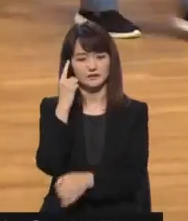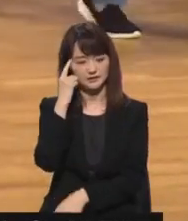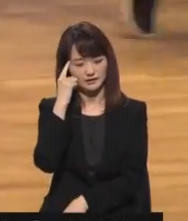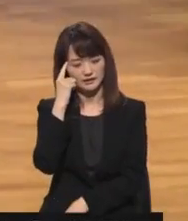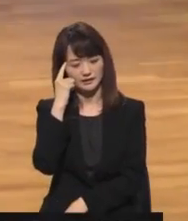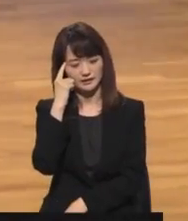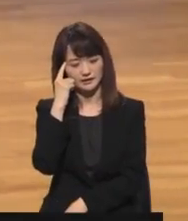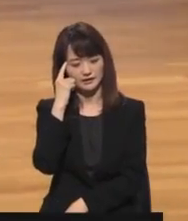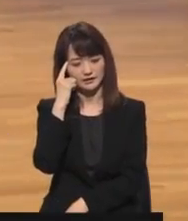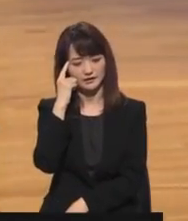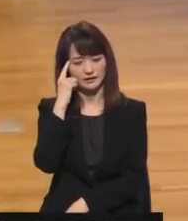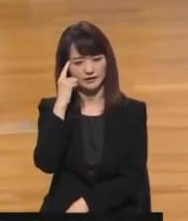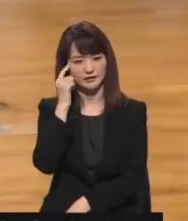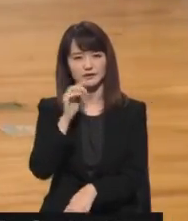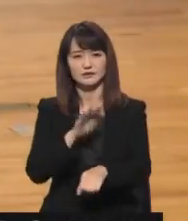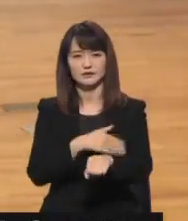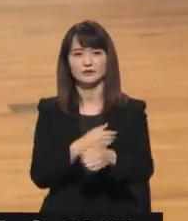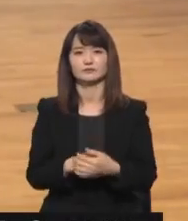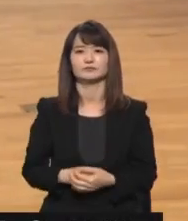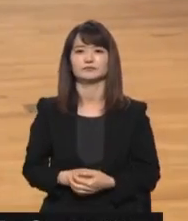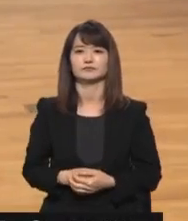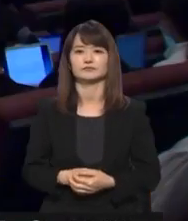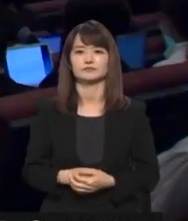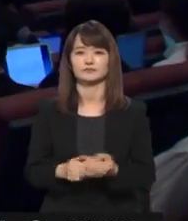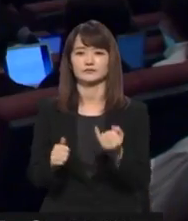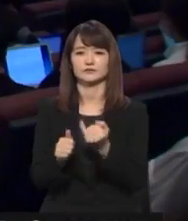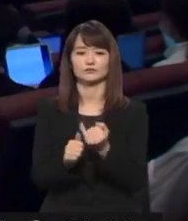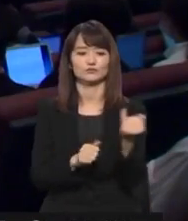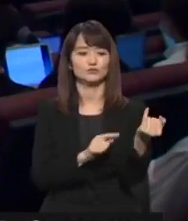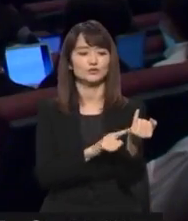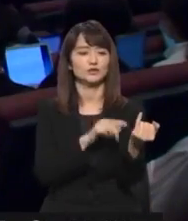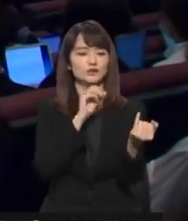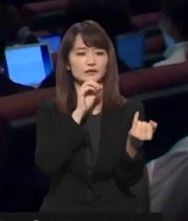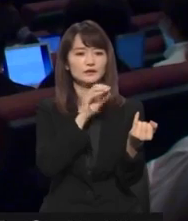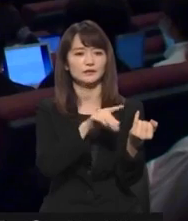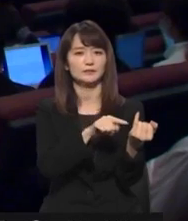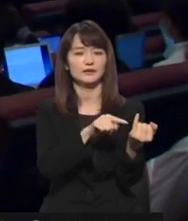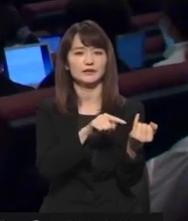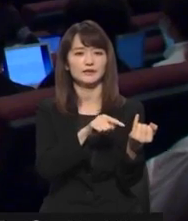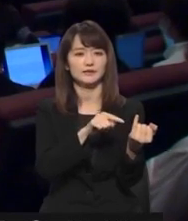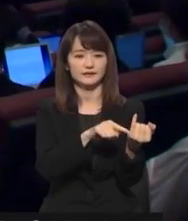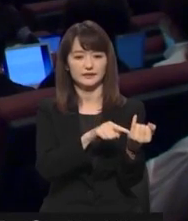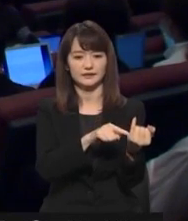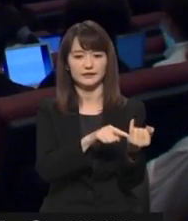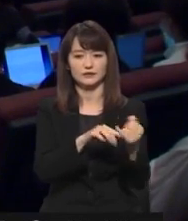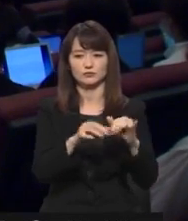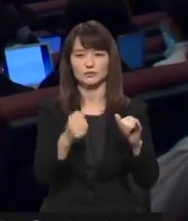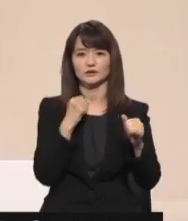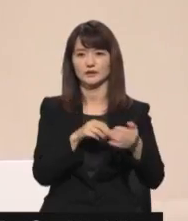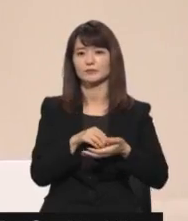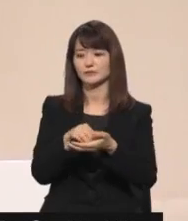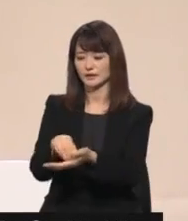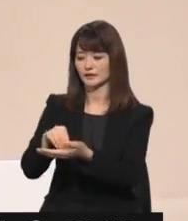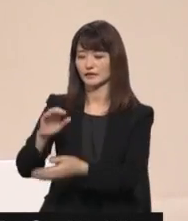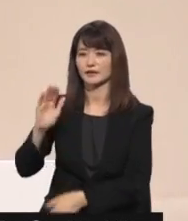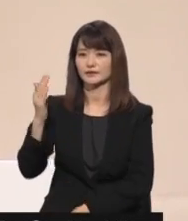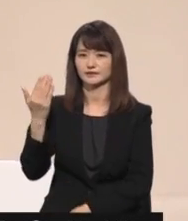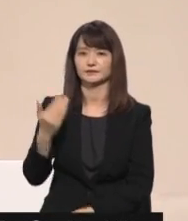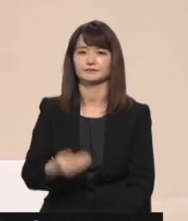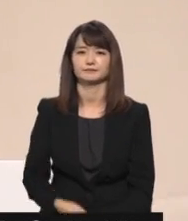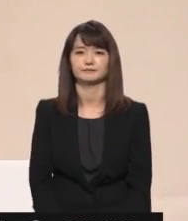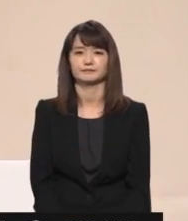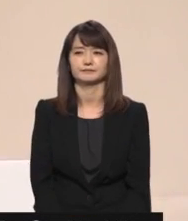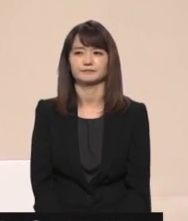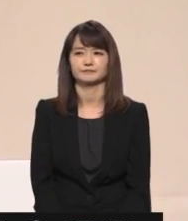물론 이제 이 얘기는 이제 부인에게 그래서 자기가 입당 해야 돼 라고 했다는 맥락 인데 그걸 공개적인 자리에서 얘기하면 어